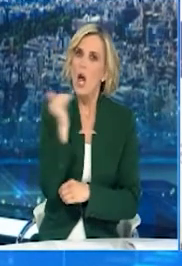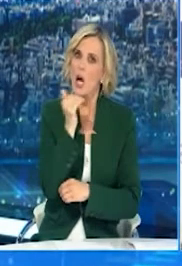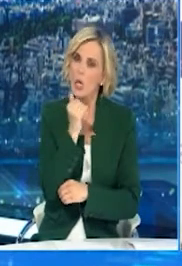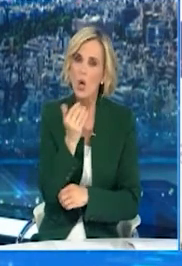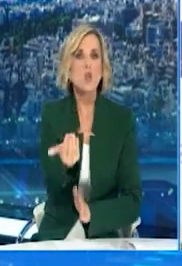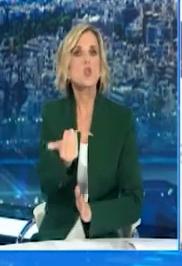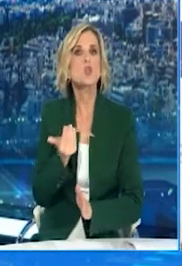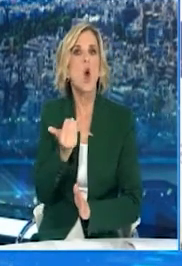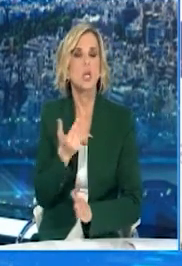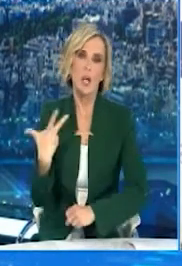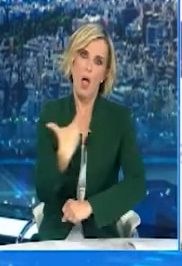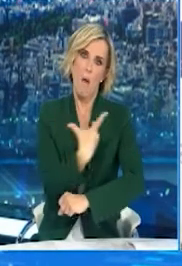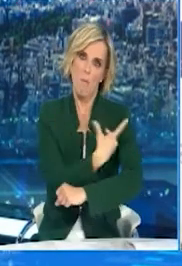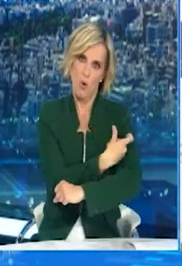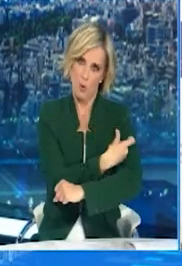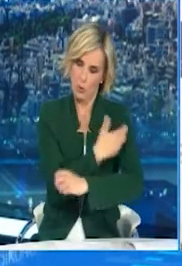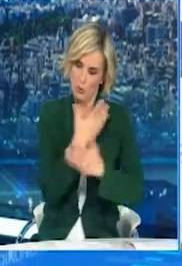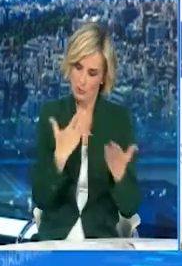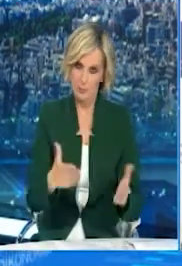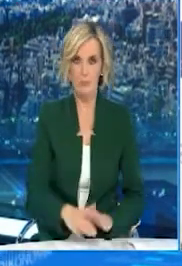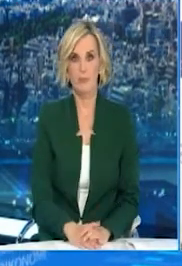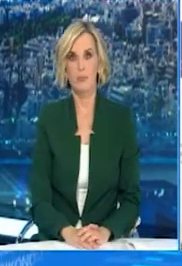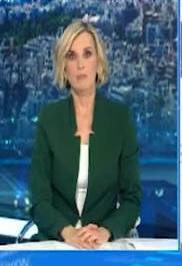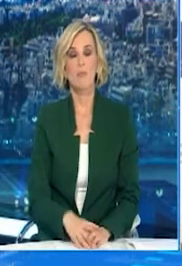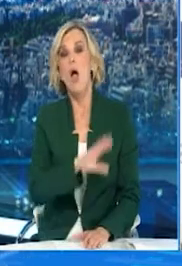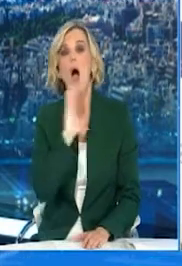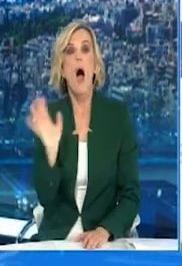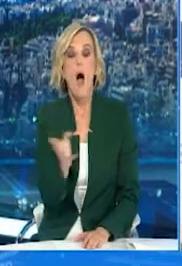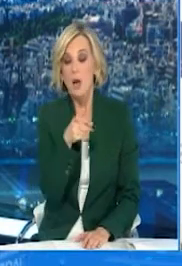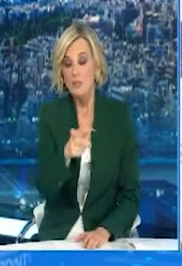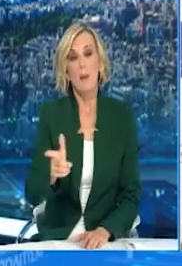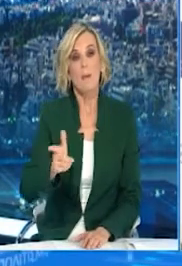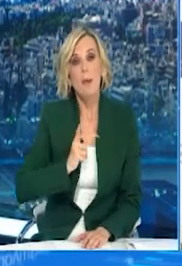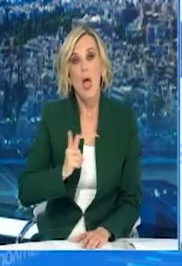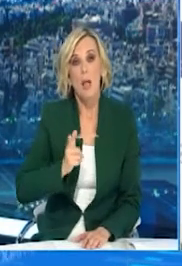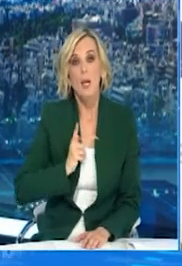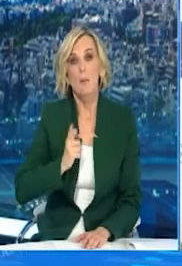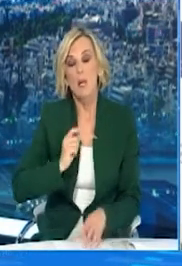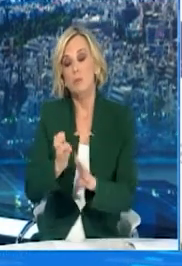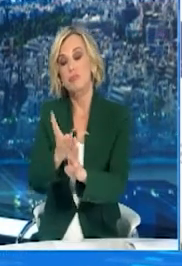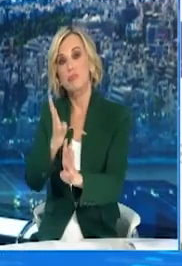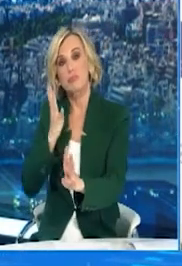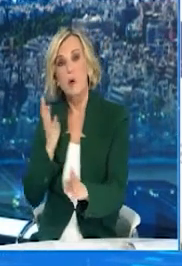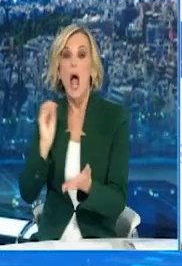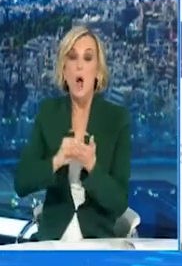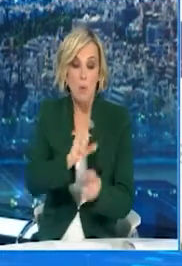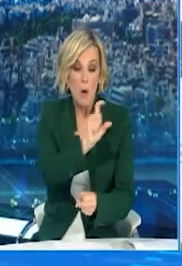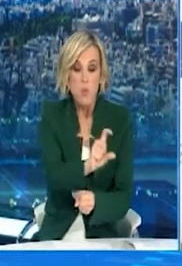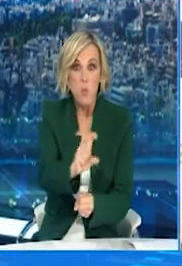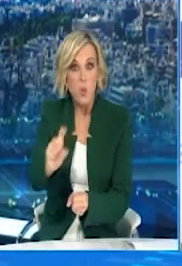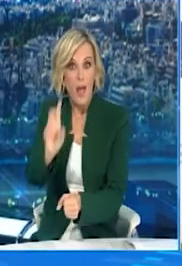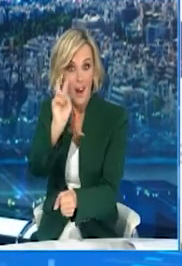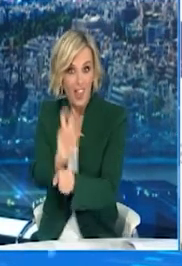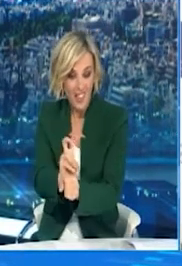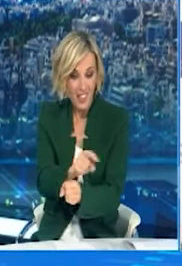νωρίτερα. Στην περίπτωση που παρά την ενεργοποίηση της λίστας αναμονής εξακολουθούμε να έχουμε αδιάθετες δόσεις, τότε παραμένει σε